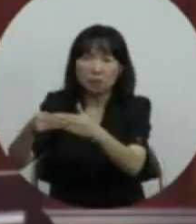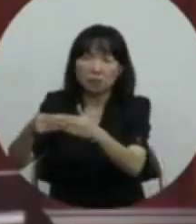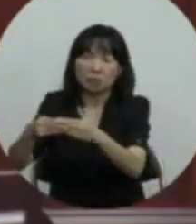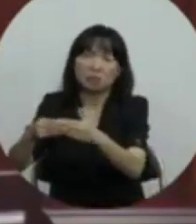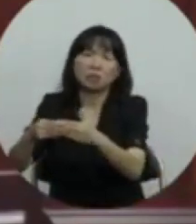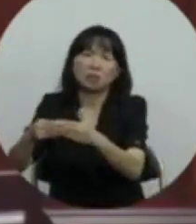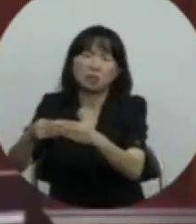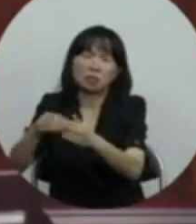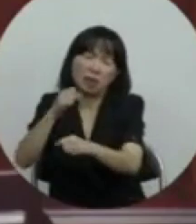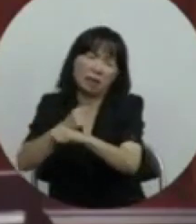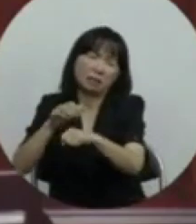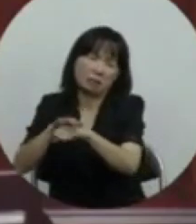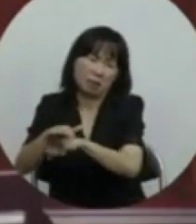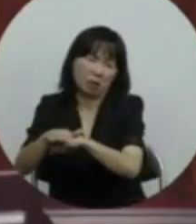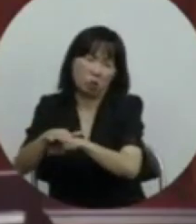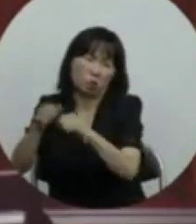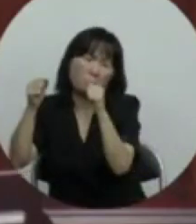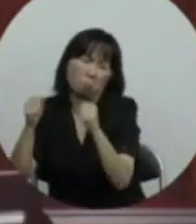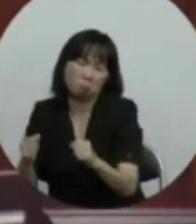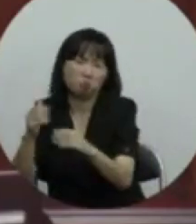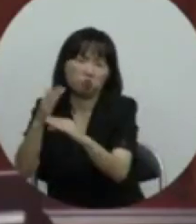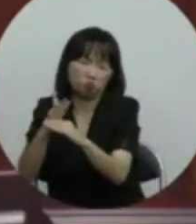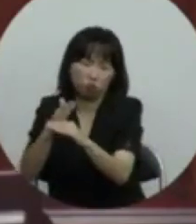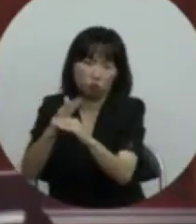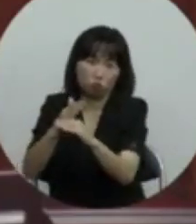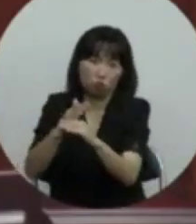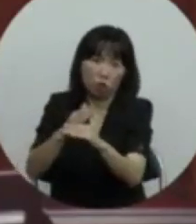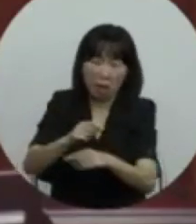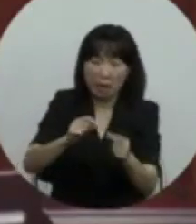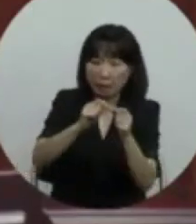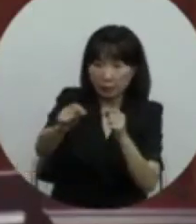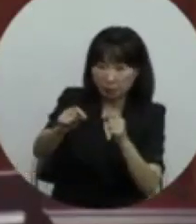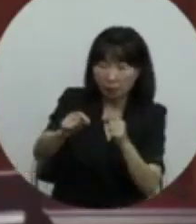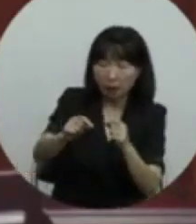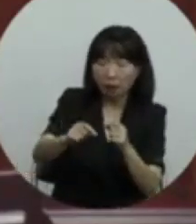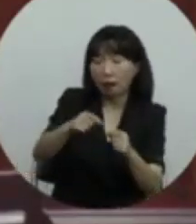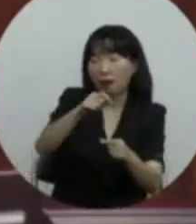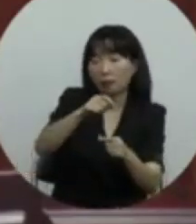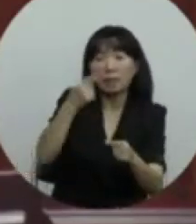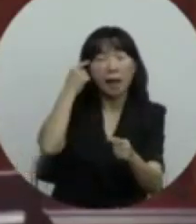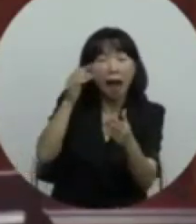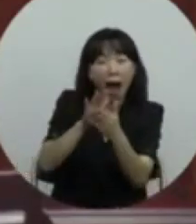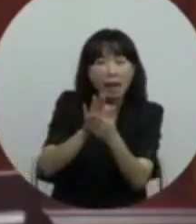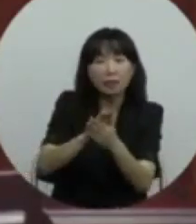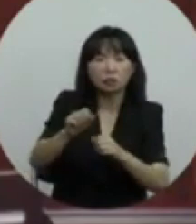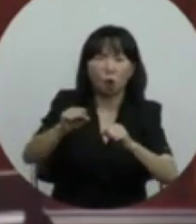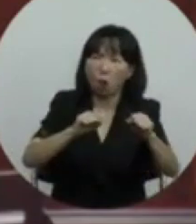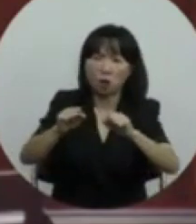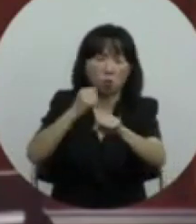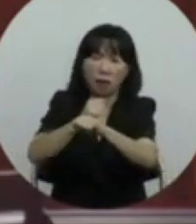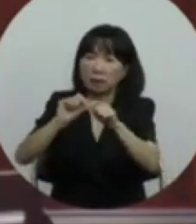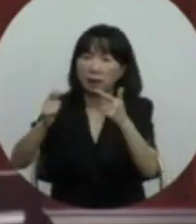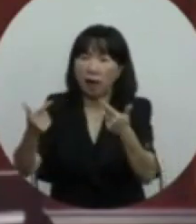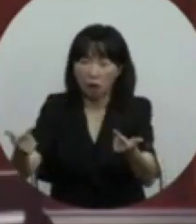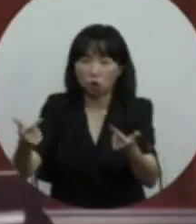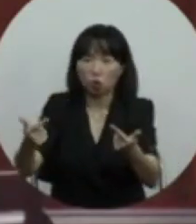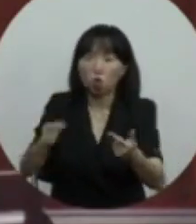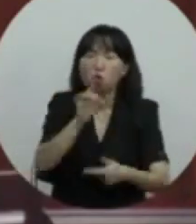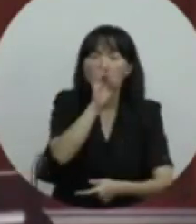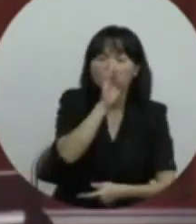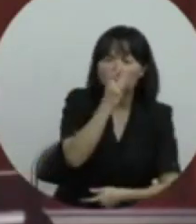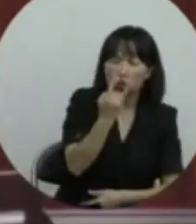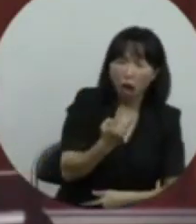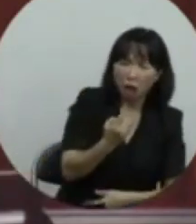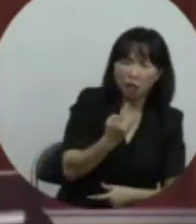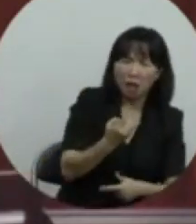있습니다. 각 지자체가 스스로의 일을 자신의 예산 내에서 알아서 처리하고 있는 것이 아니라 중앙의